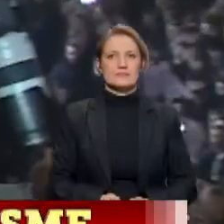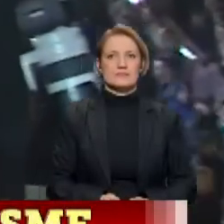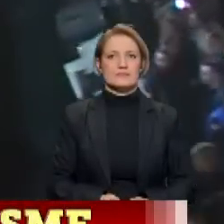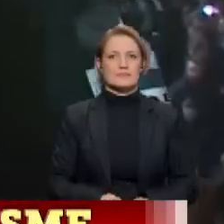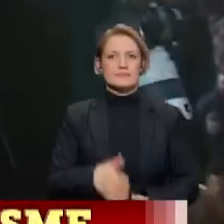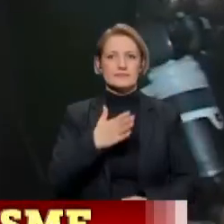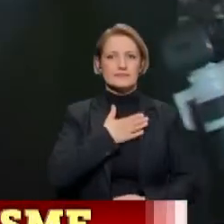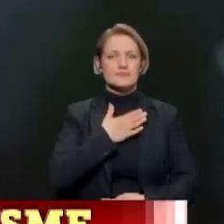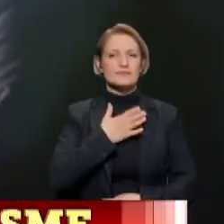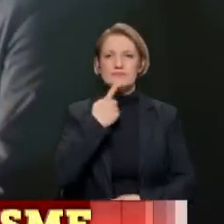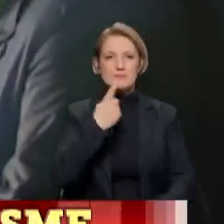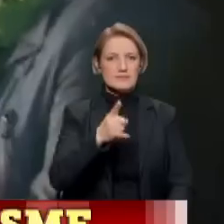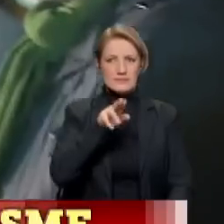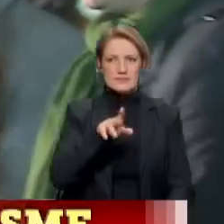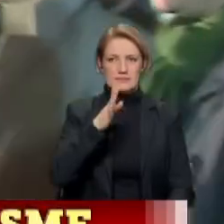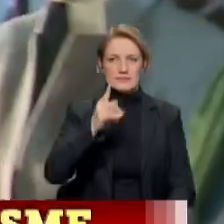Benim gibi